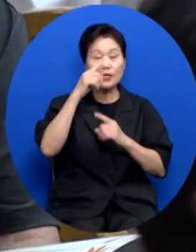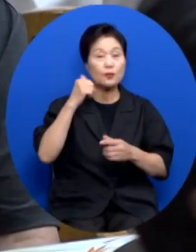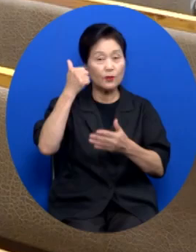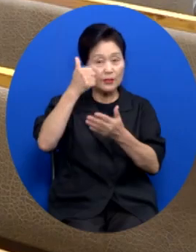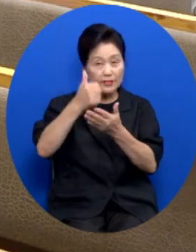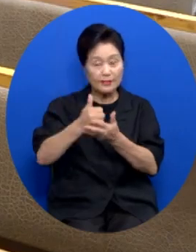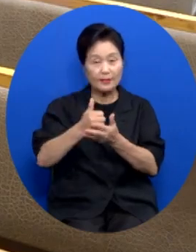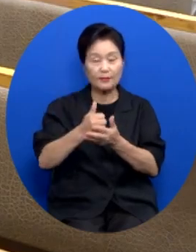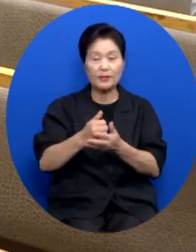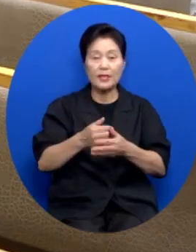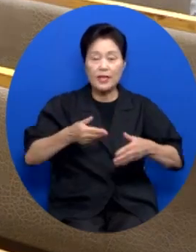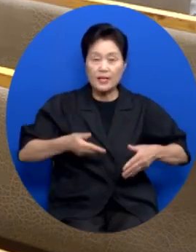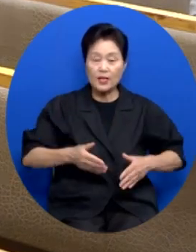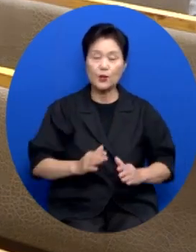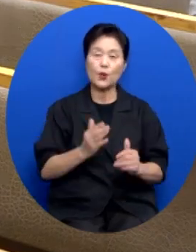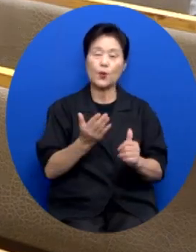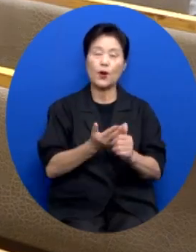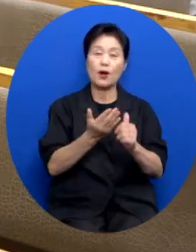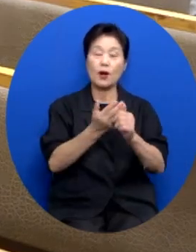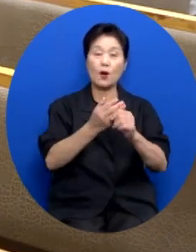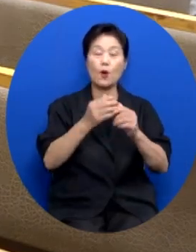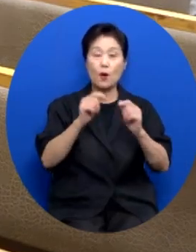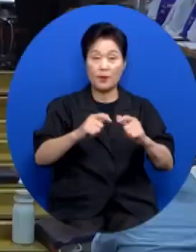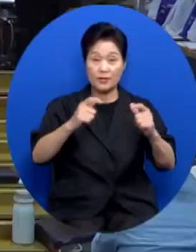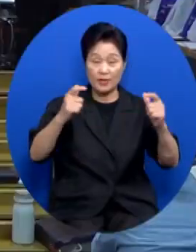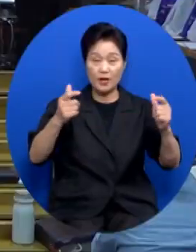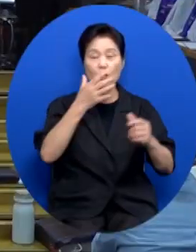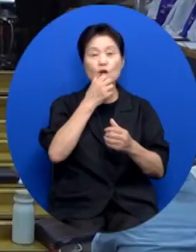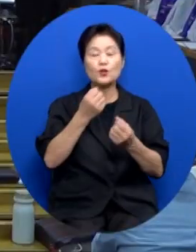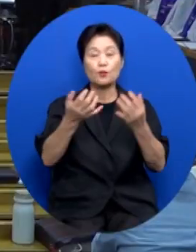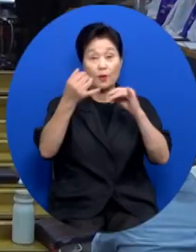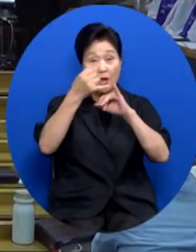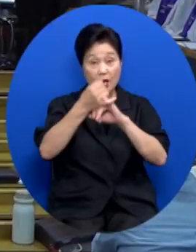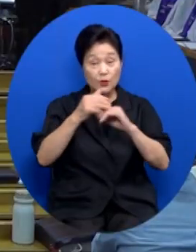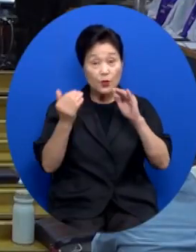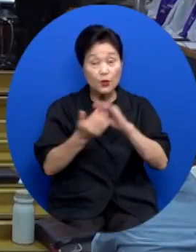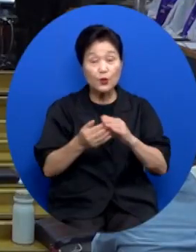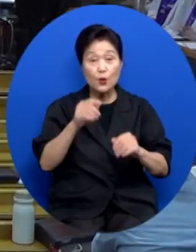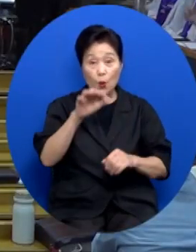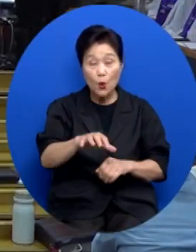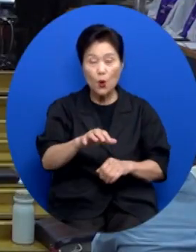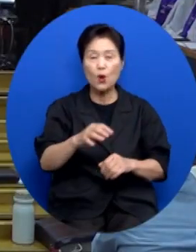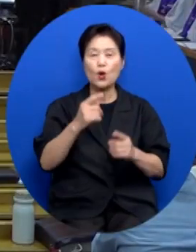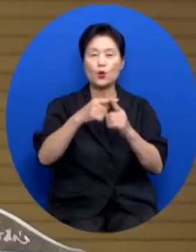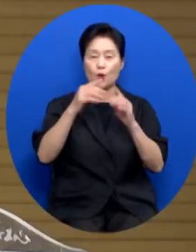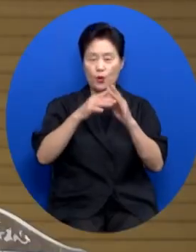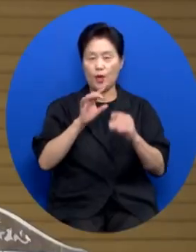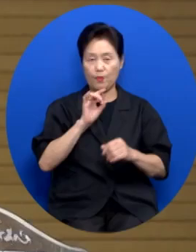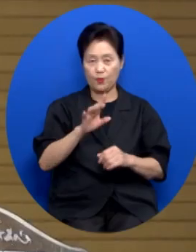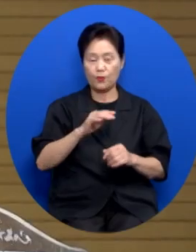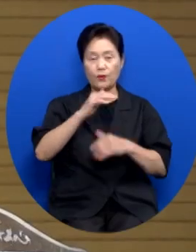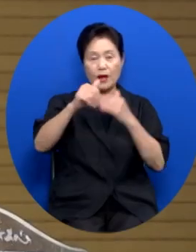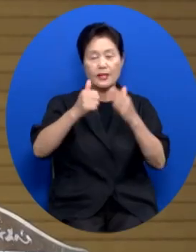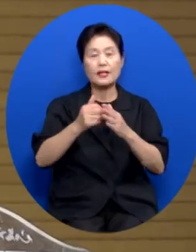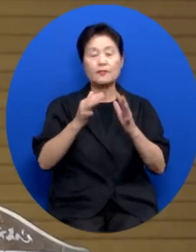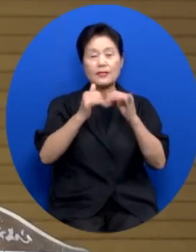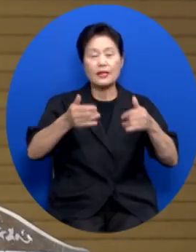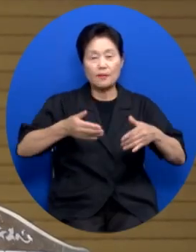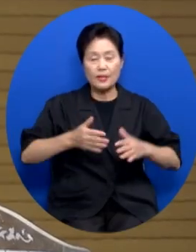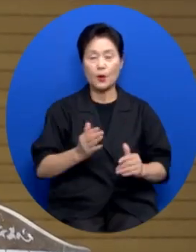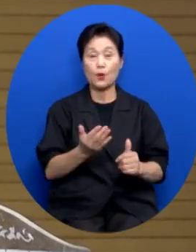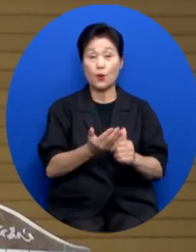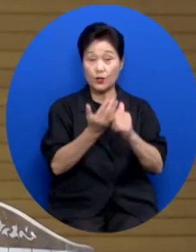목사는 생육하고 번성하라는 축복의 약속을 이룰 곳은 오직 교회뿐이라며 하나님의 사람을 낳고